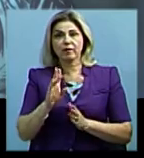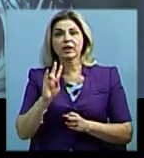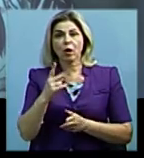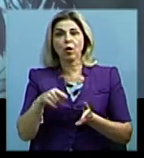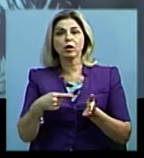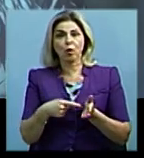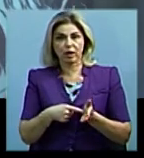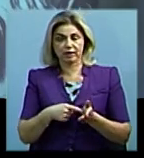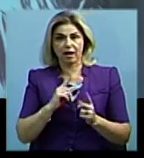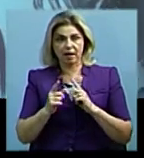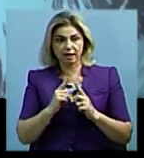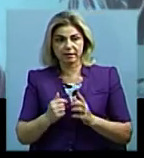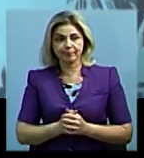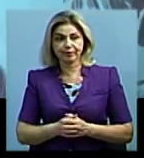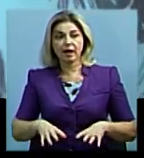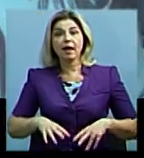який вимагає